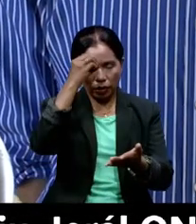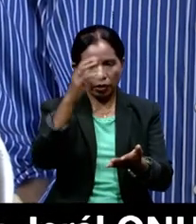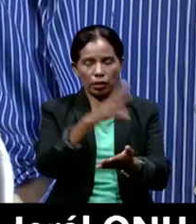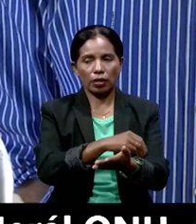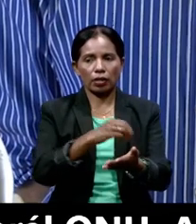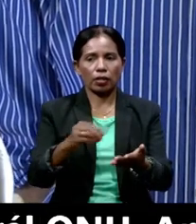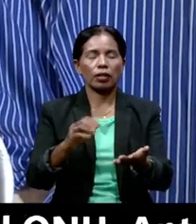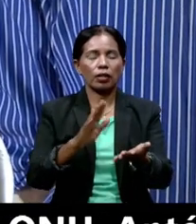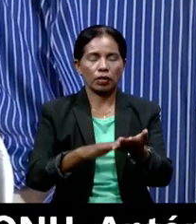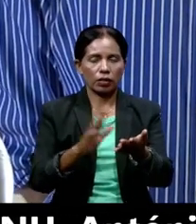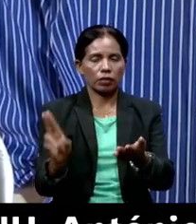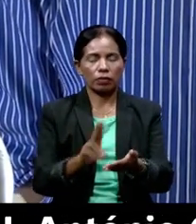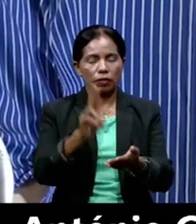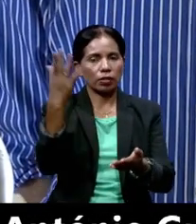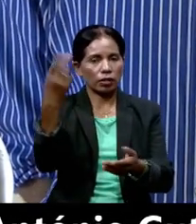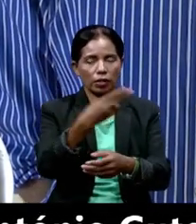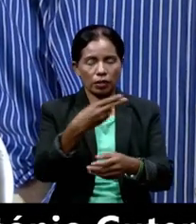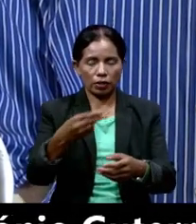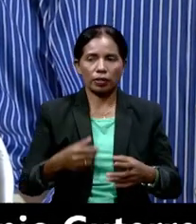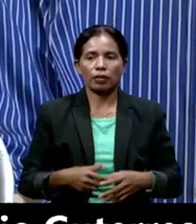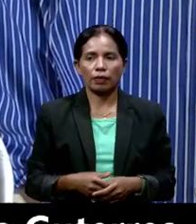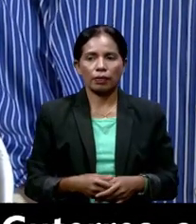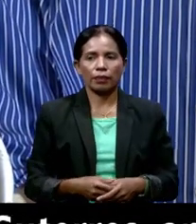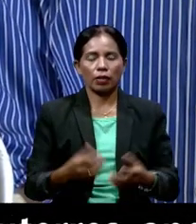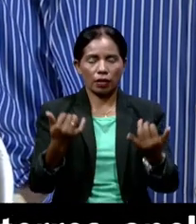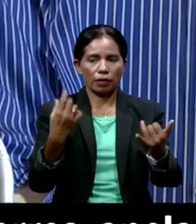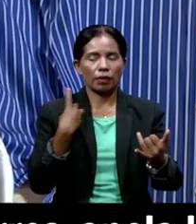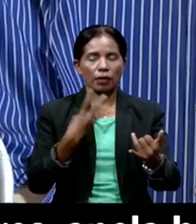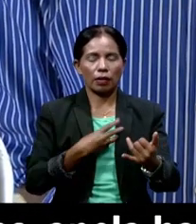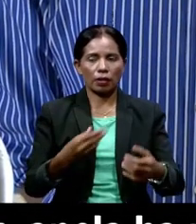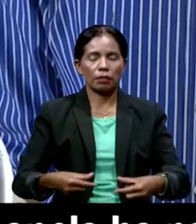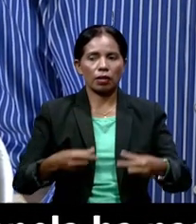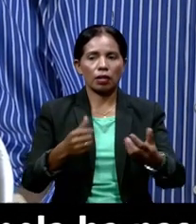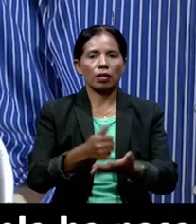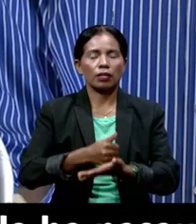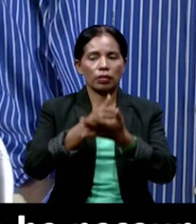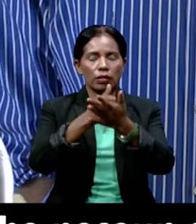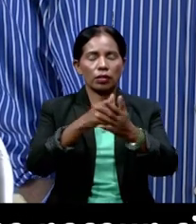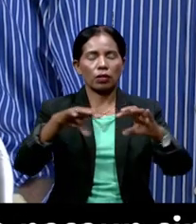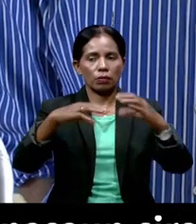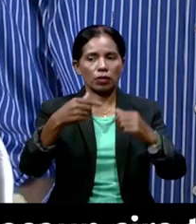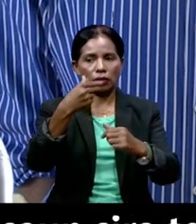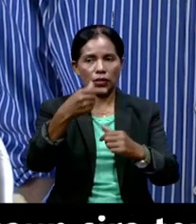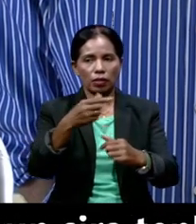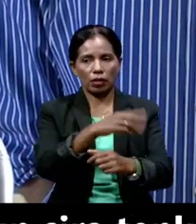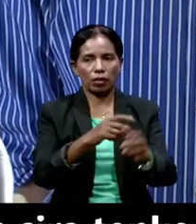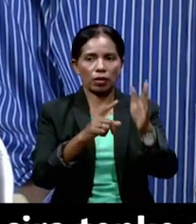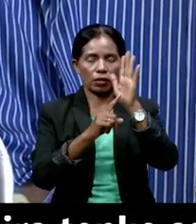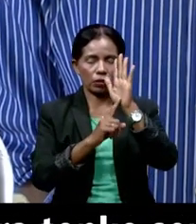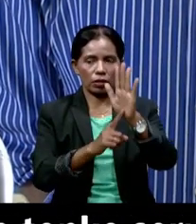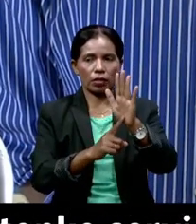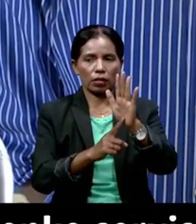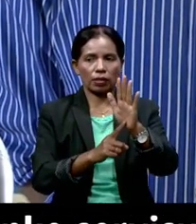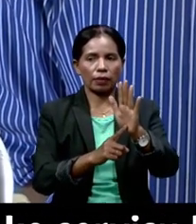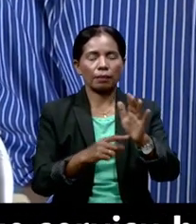sampai universidade di Indonesia. Jadi hari ini tujuan kita bertemu dengan Komision G untuk menyampaikan hasil. Kurang